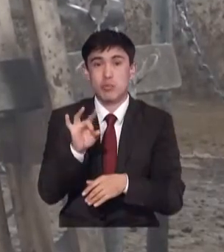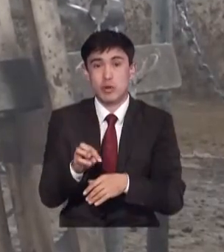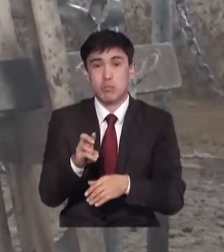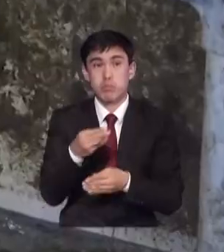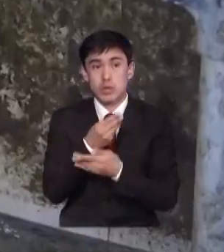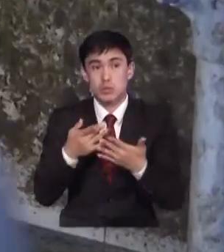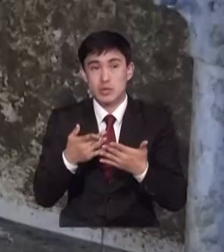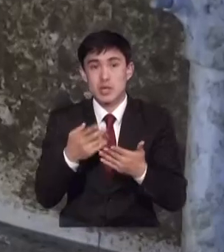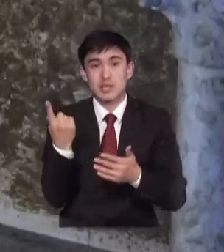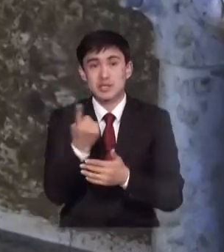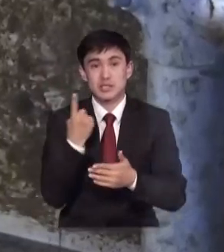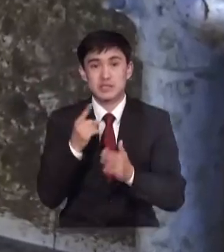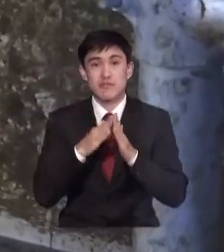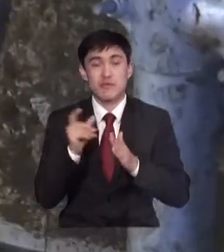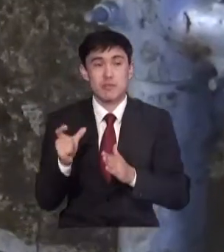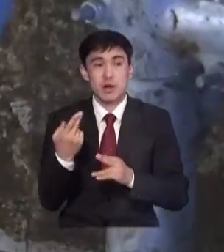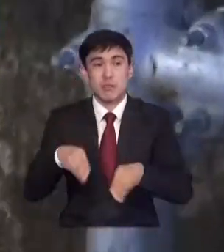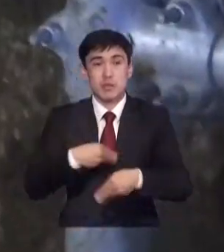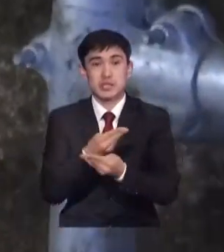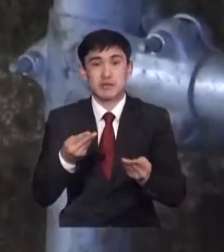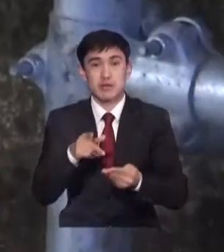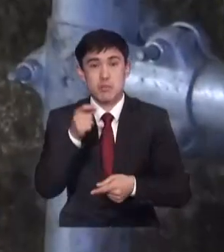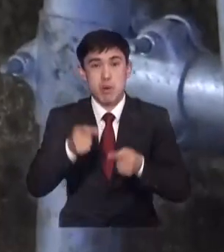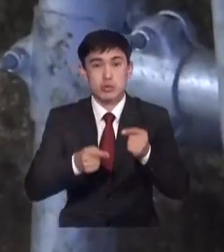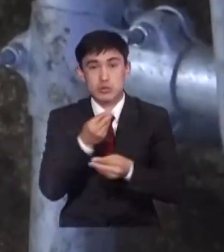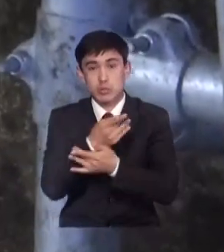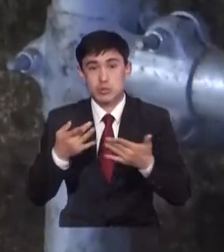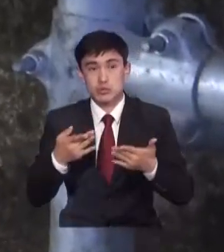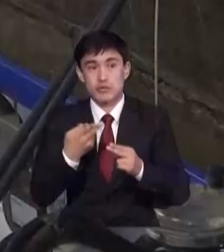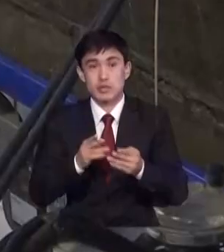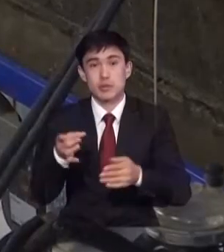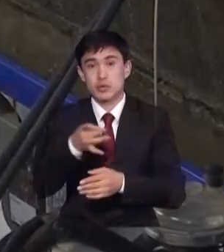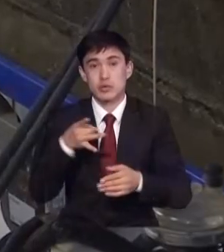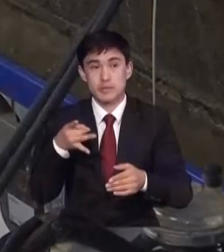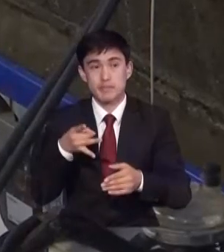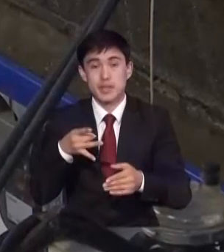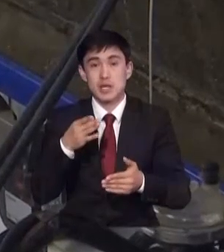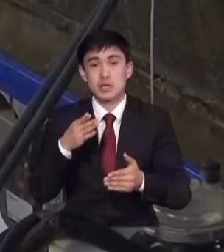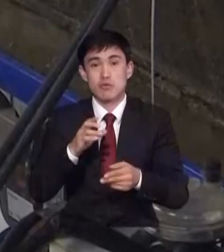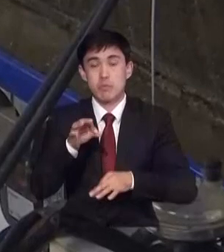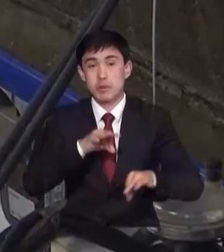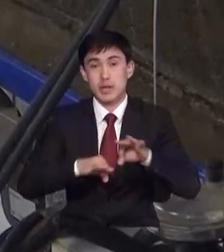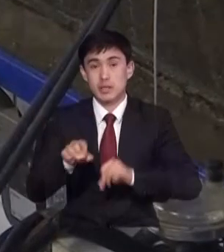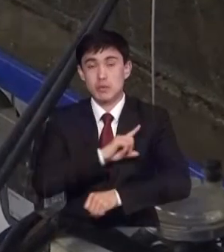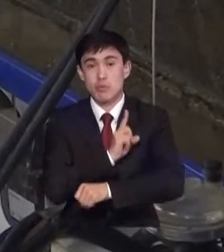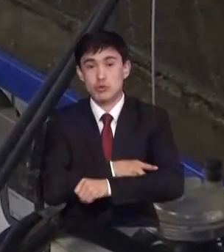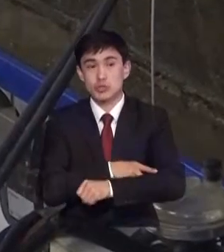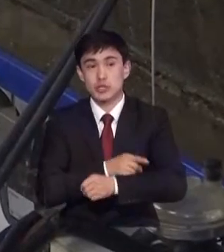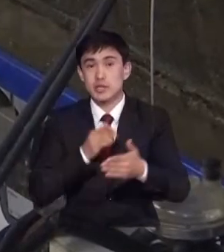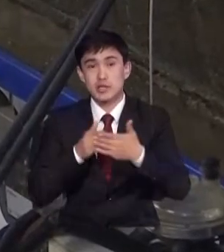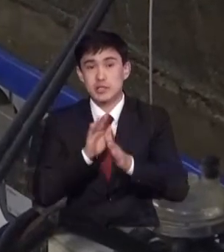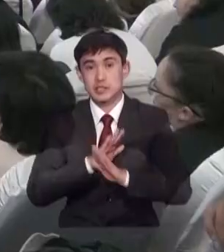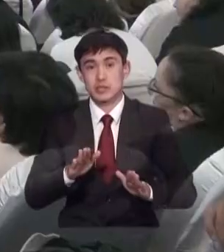Продукт» является единственной фирмой, предоставляющей молочную продукцию в этом регионе. Но ее проектная мощность не была